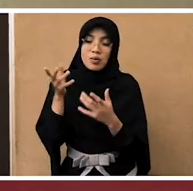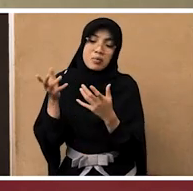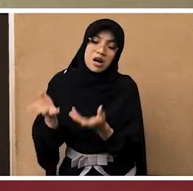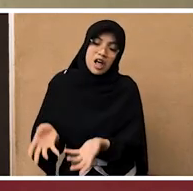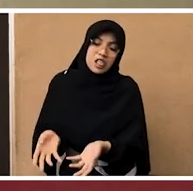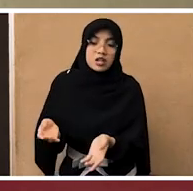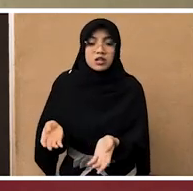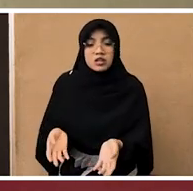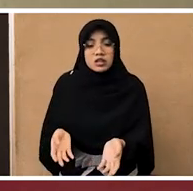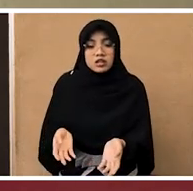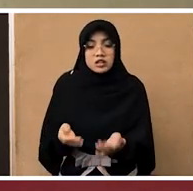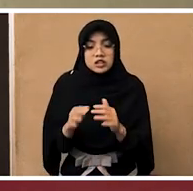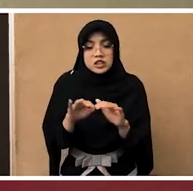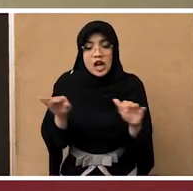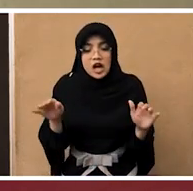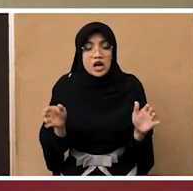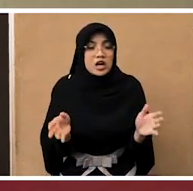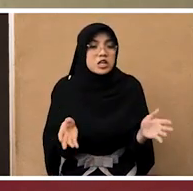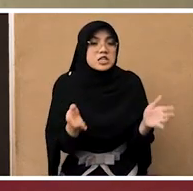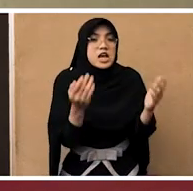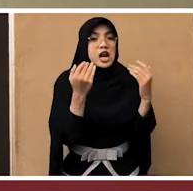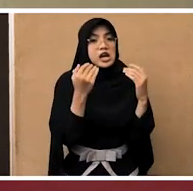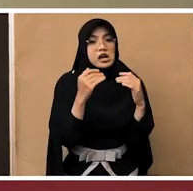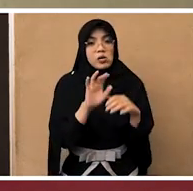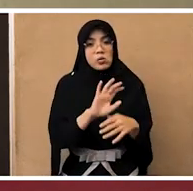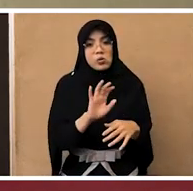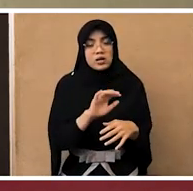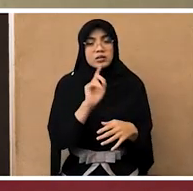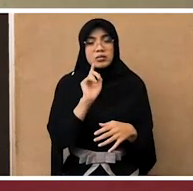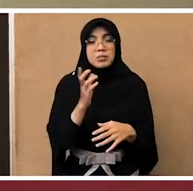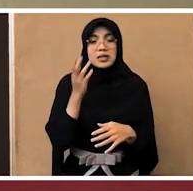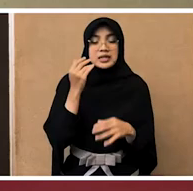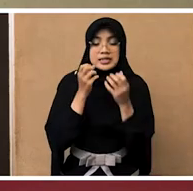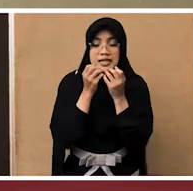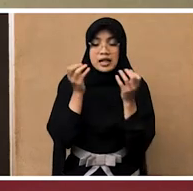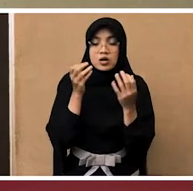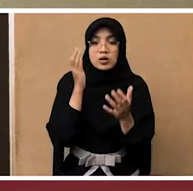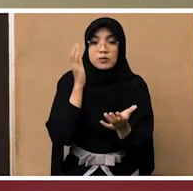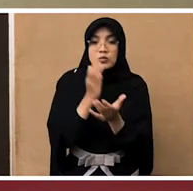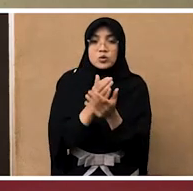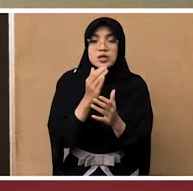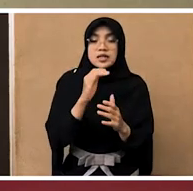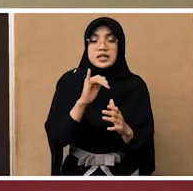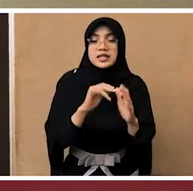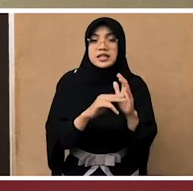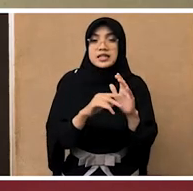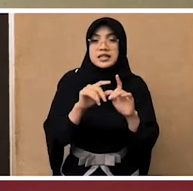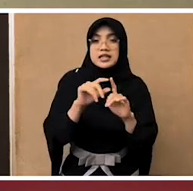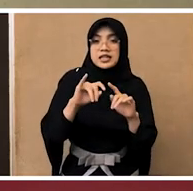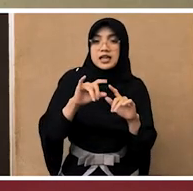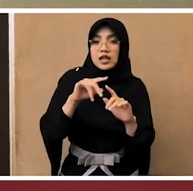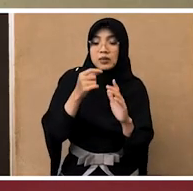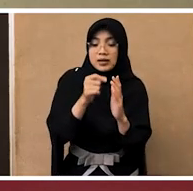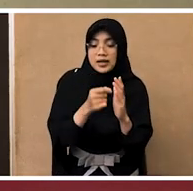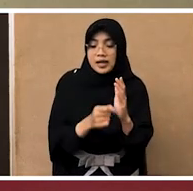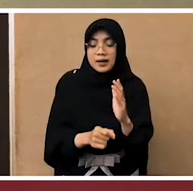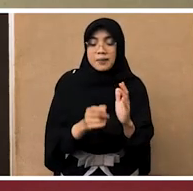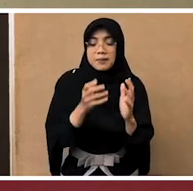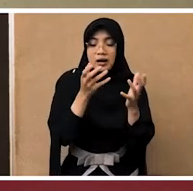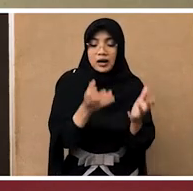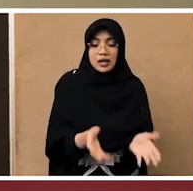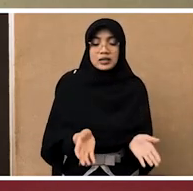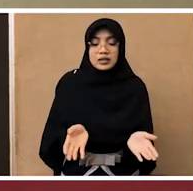berat sedang dan ringan karena ya tadi menentukan indikator berat ringan